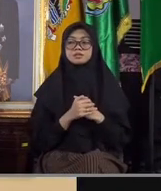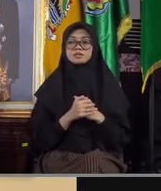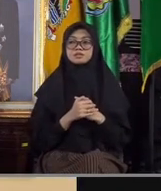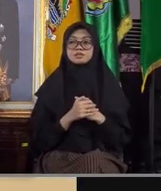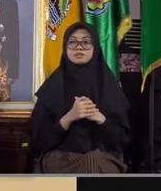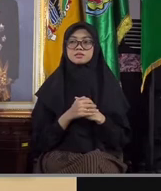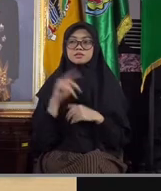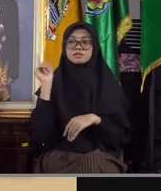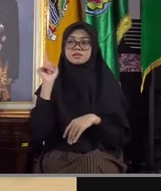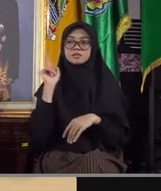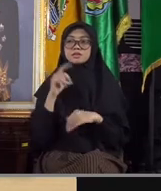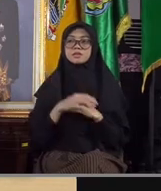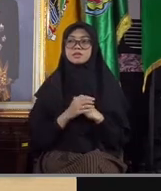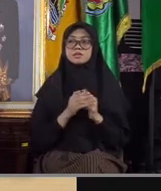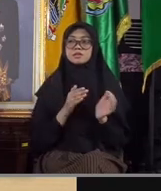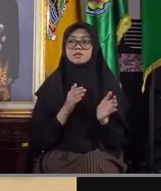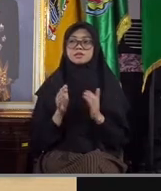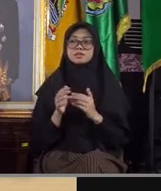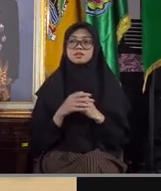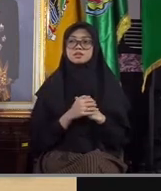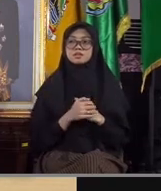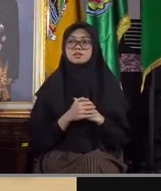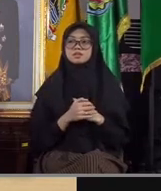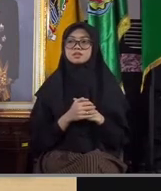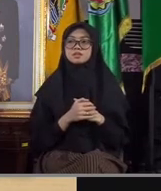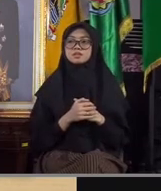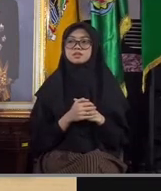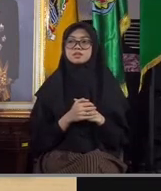Next. Ini data-data ini, next.